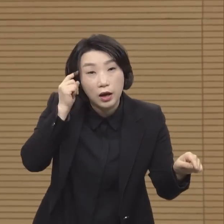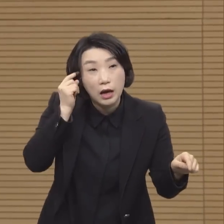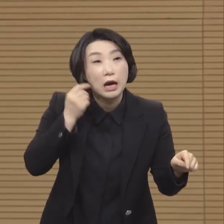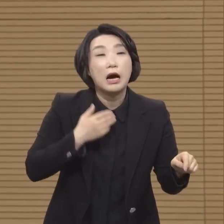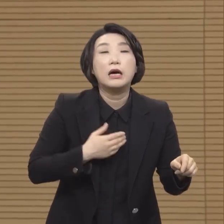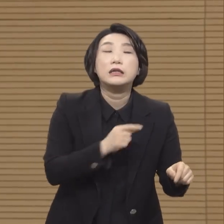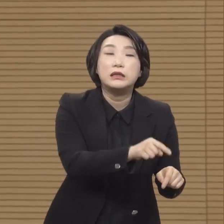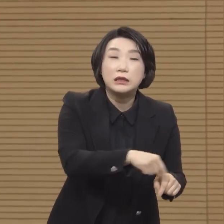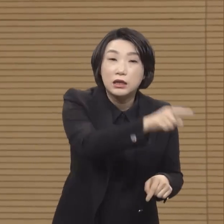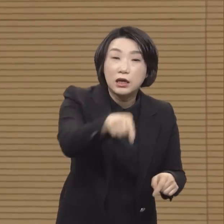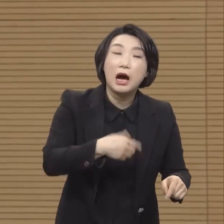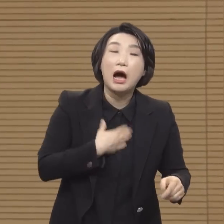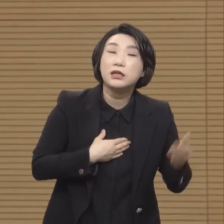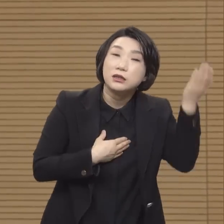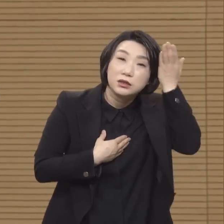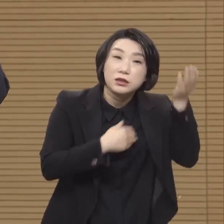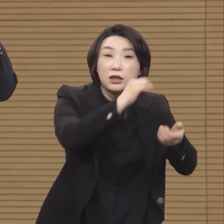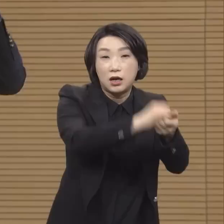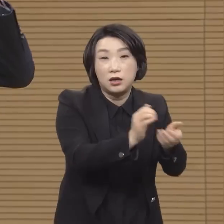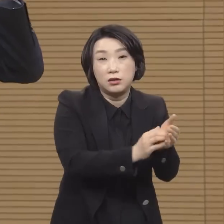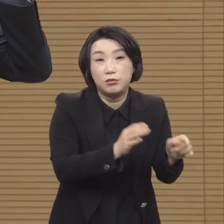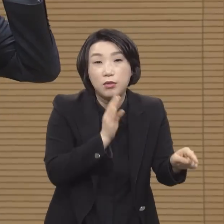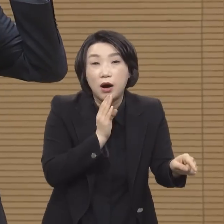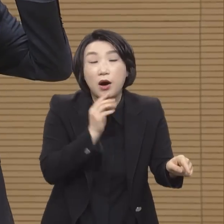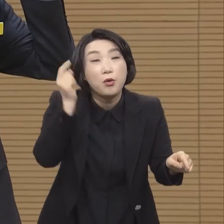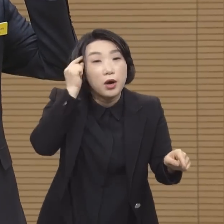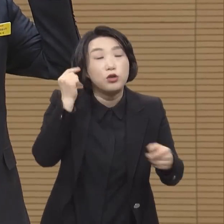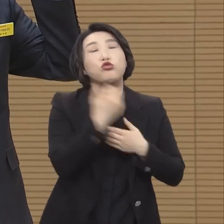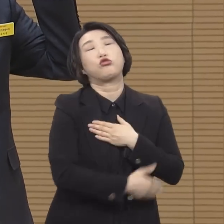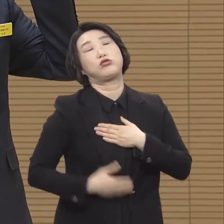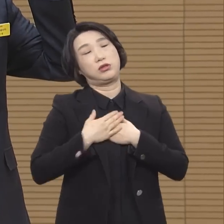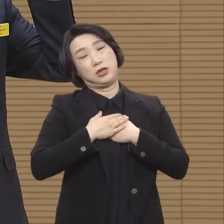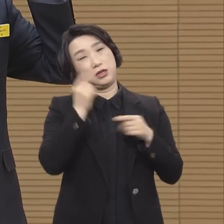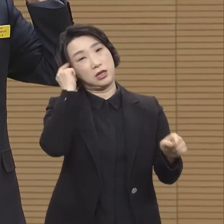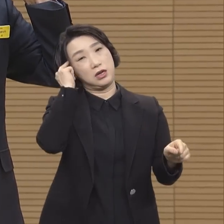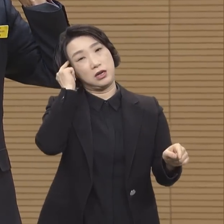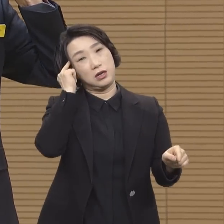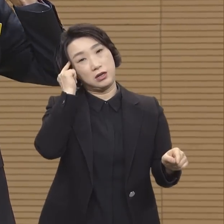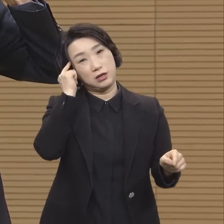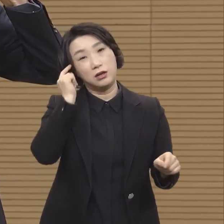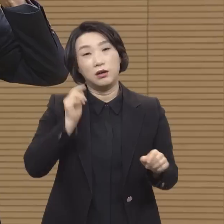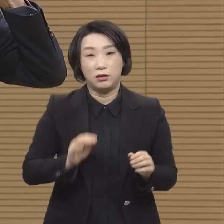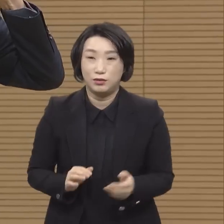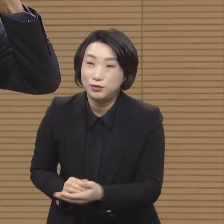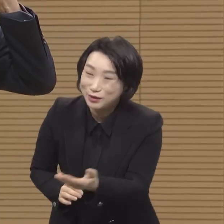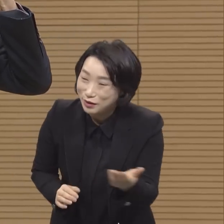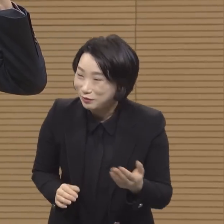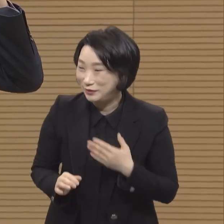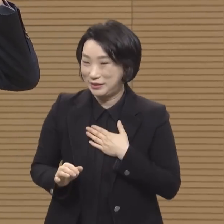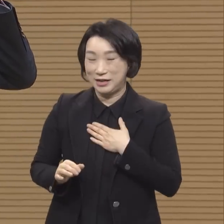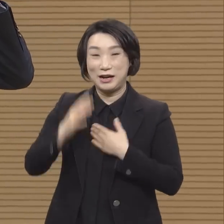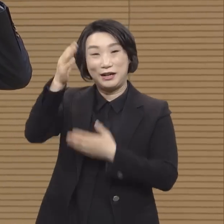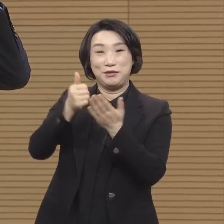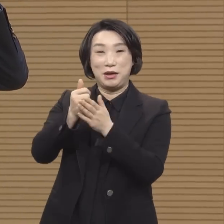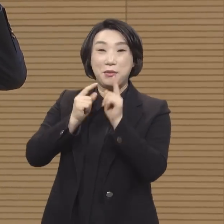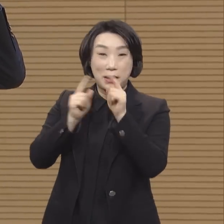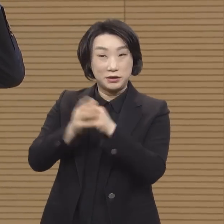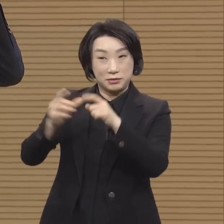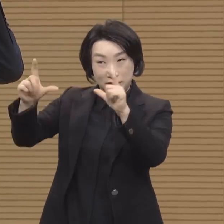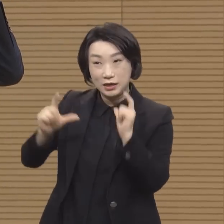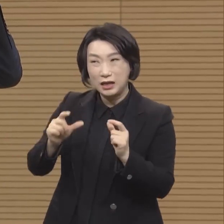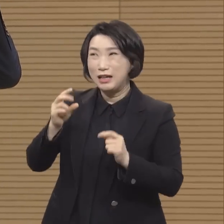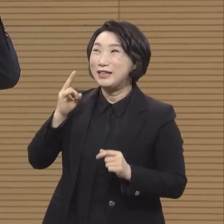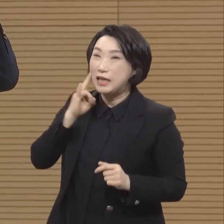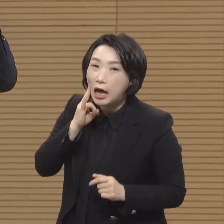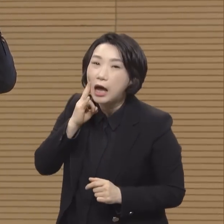아는 지식대로 말한 거예요. 이게 뭐냐? 육신의 생각이야. 우리는 하나님이 말씀하시거든 이